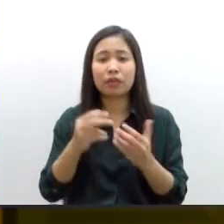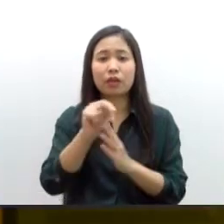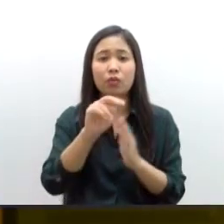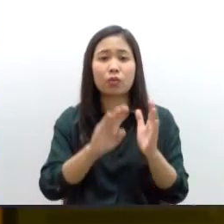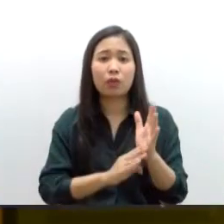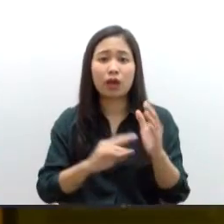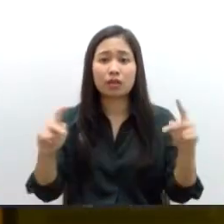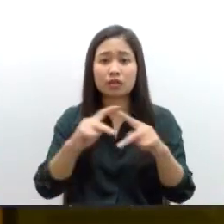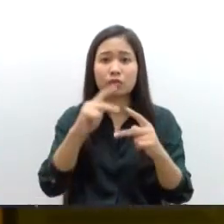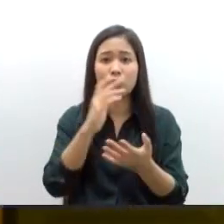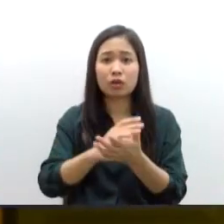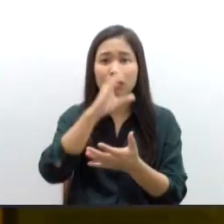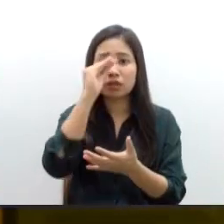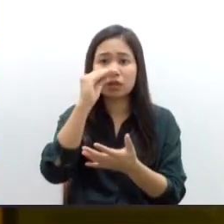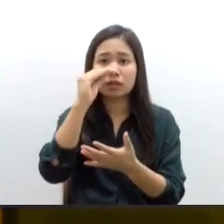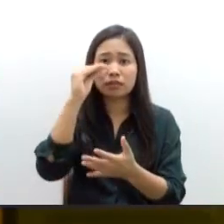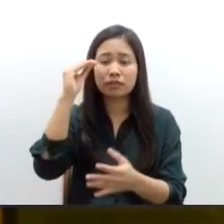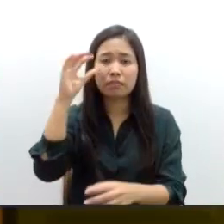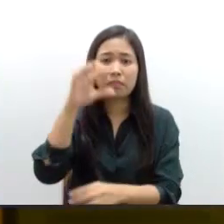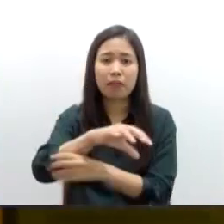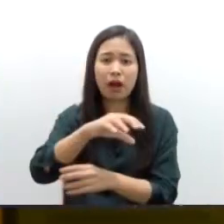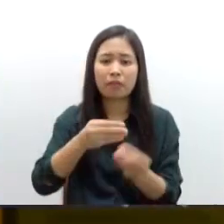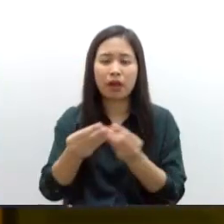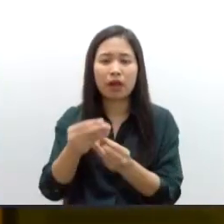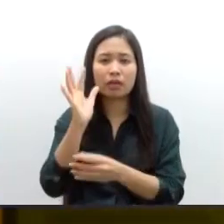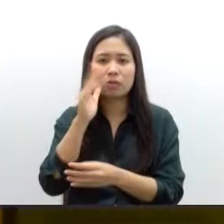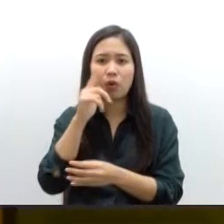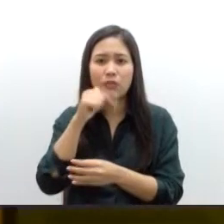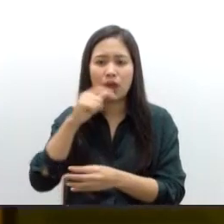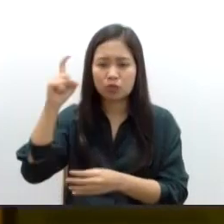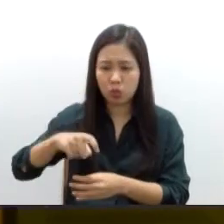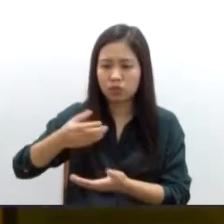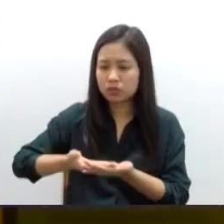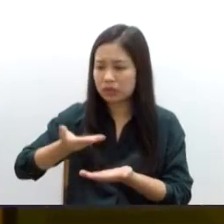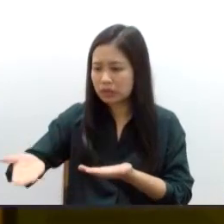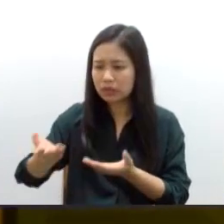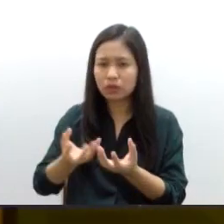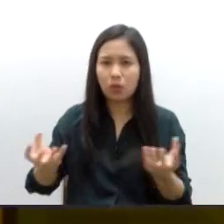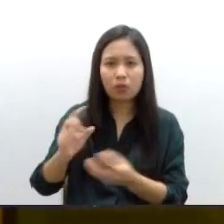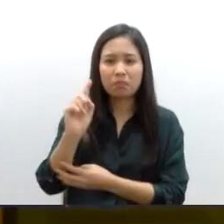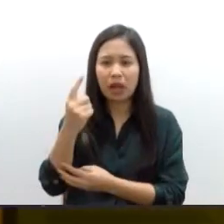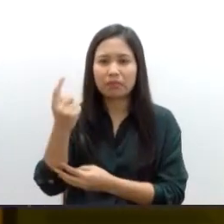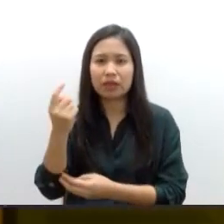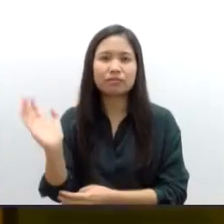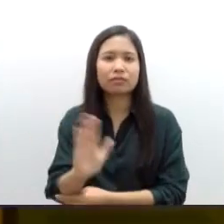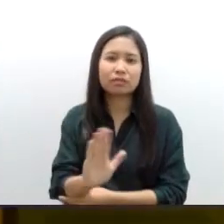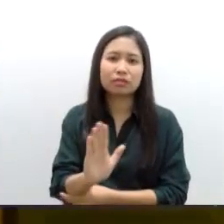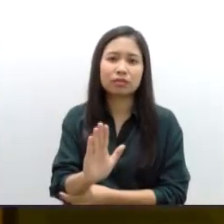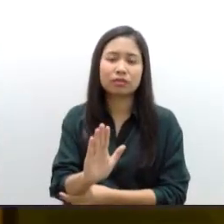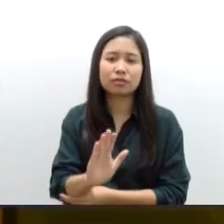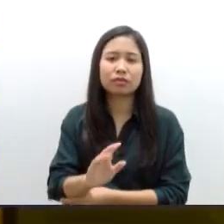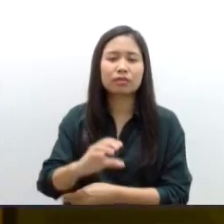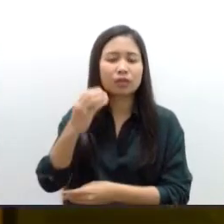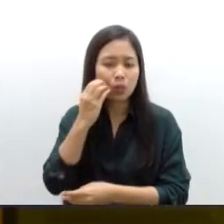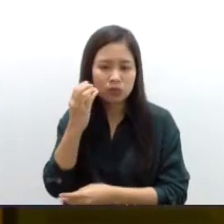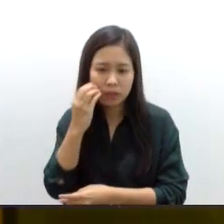วงศึกษาธิการที่จะผลักภาระให้ผู้ปกครองจำเป็นต้องไปซื้ออุปกรณ์ต่างๆไม่ว่าจะเป็นสมาร์ทโ